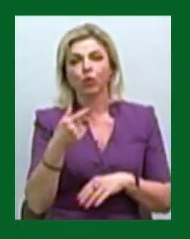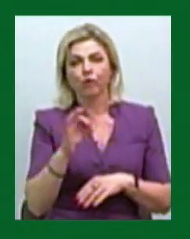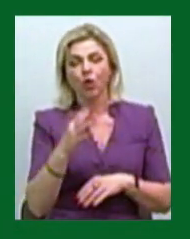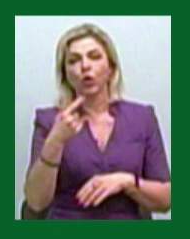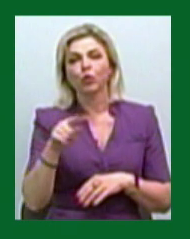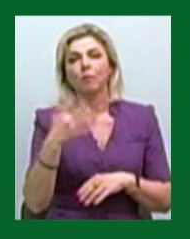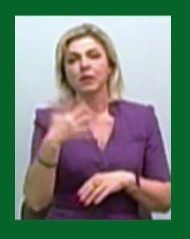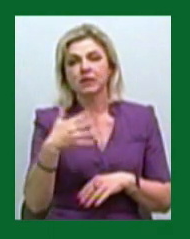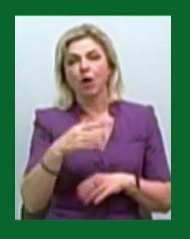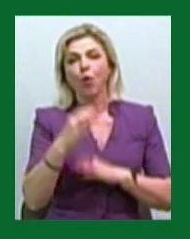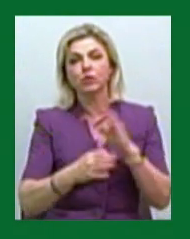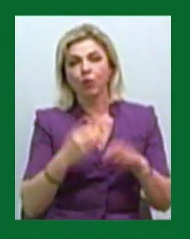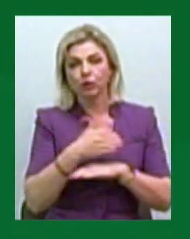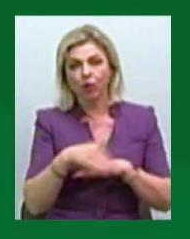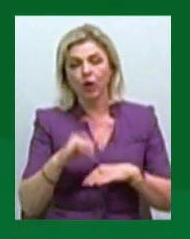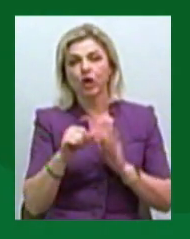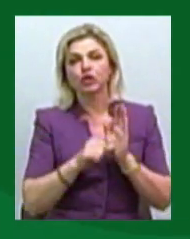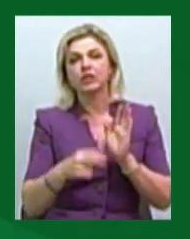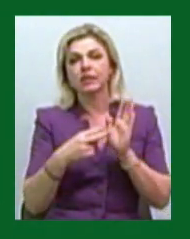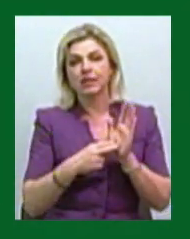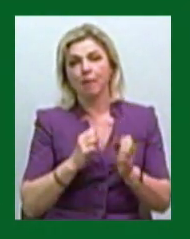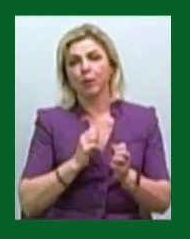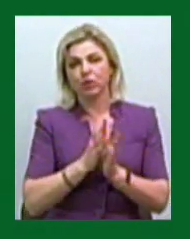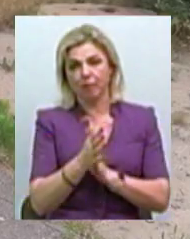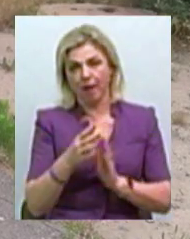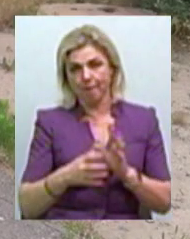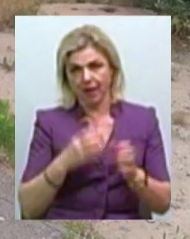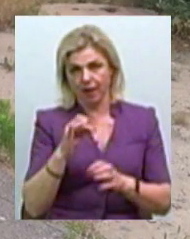вулиці Космонавтів та номер 67 на проспекті Миру.